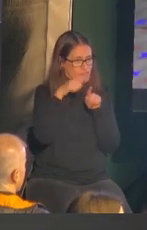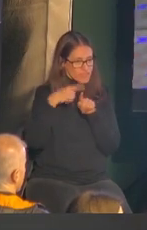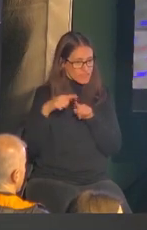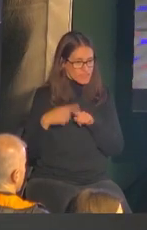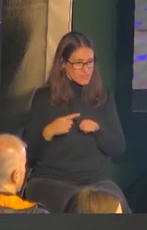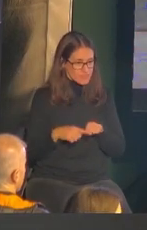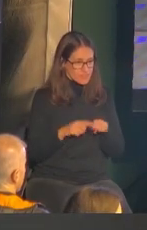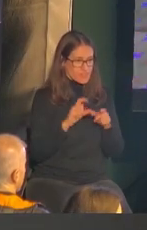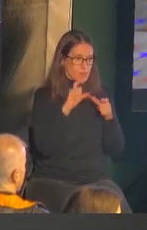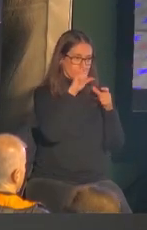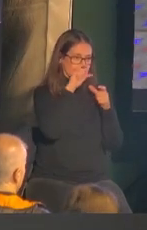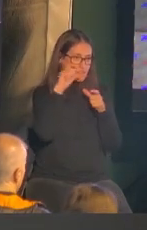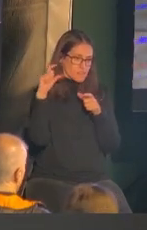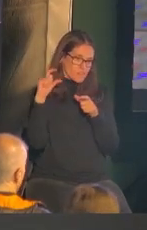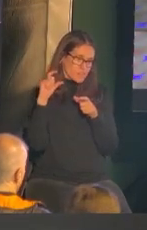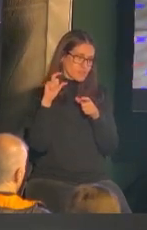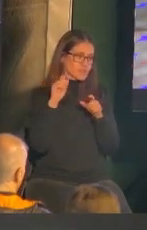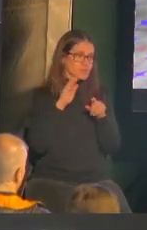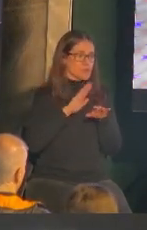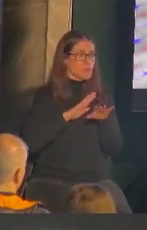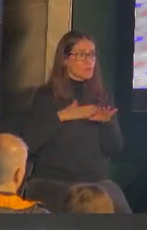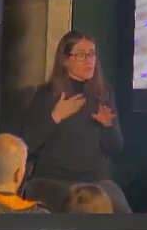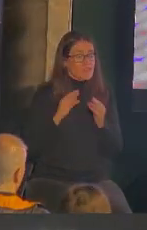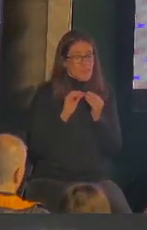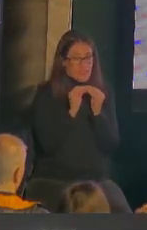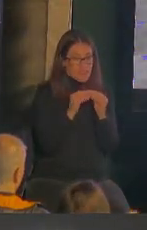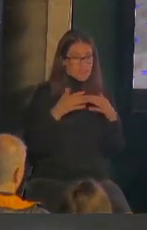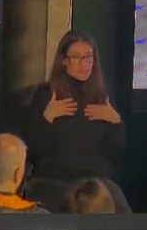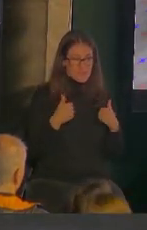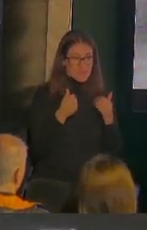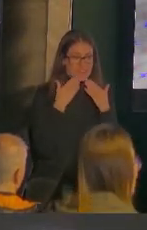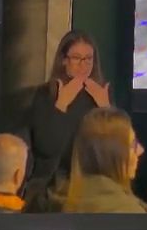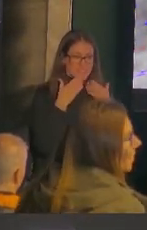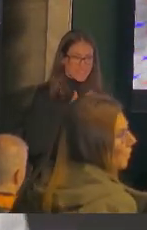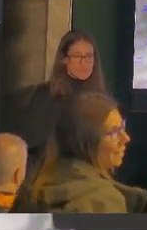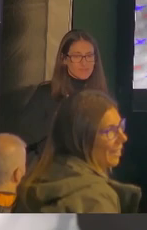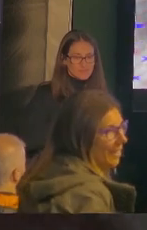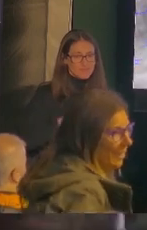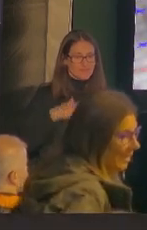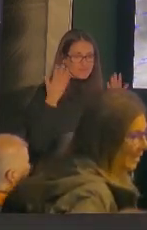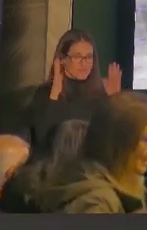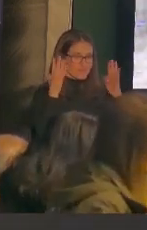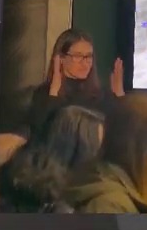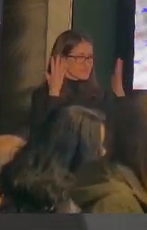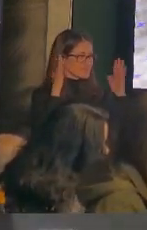elaboracions i espero que us agradi. Moltes gràcies. Gràcies.